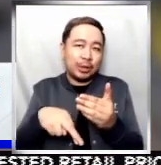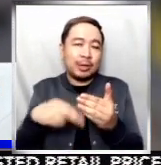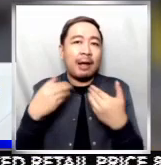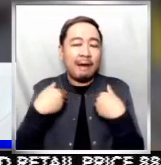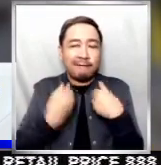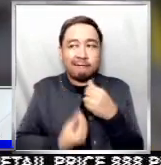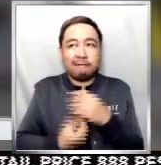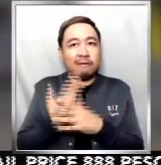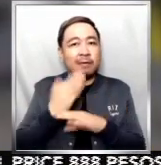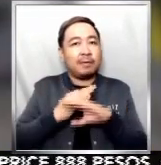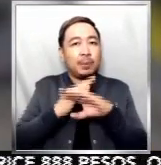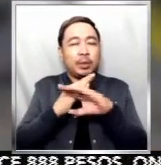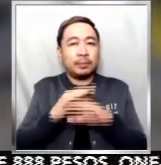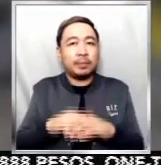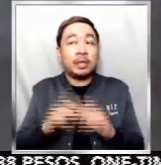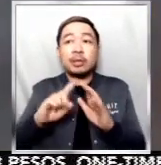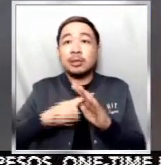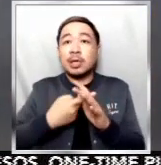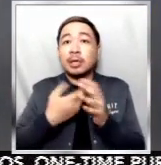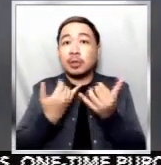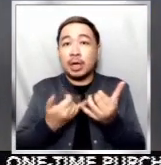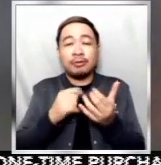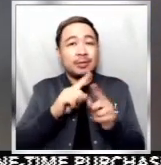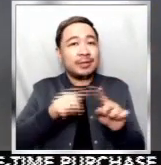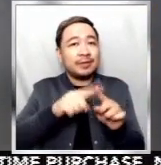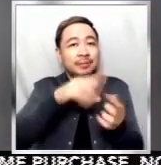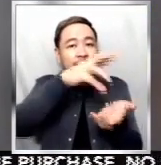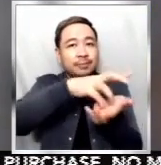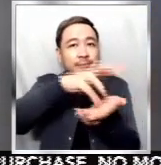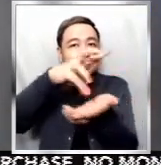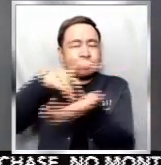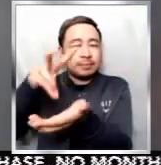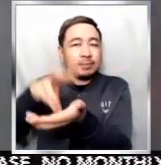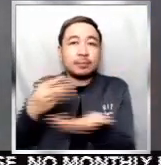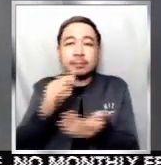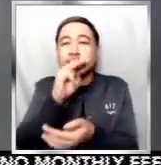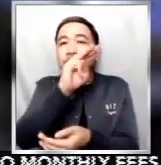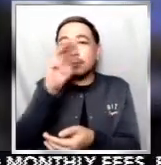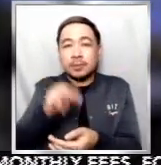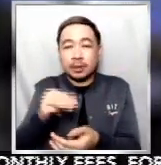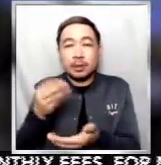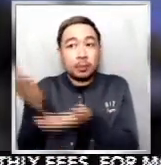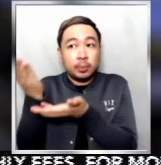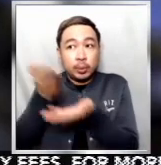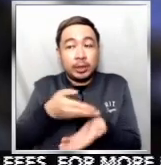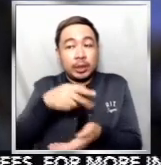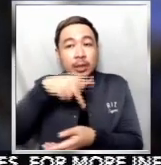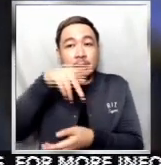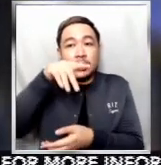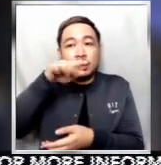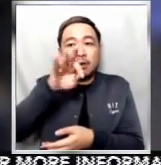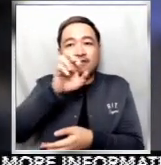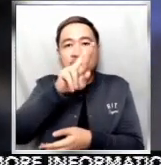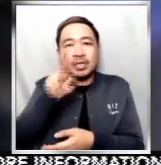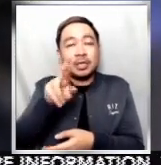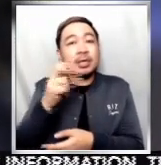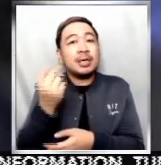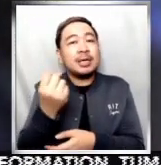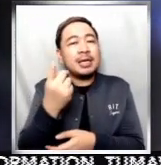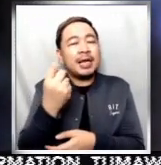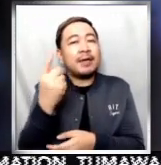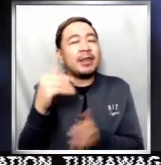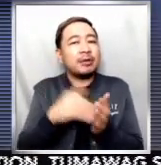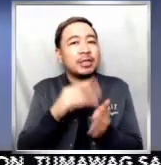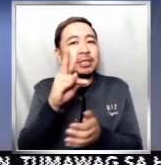ng ipamahagi ngayong araw sa iba't ibang syudad sa Metro Manila ang mga bagong dating na Pfizer vaccines. Tig 11,700 doses ang